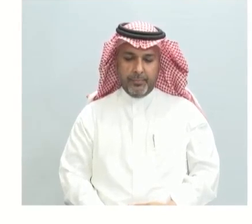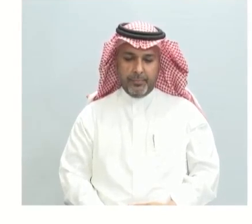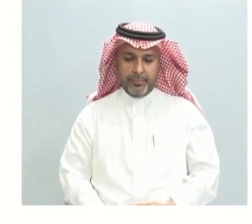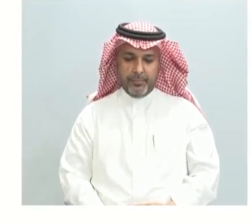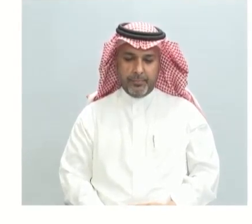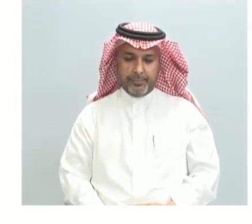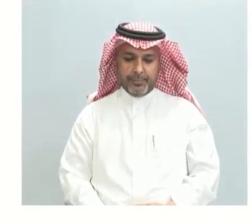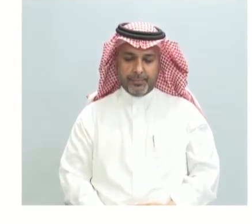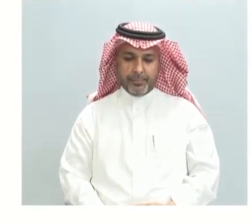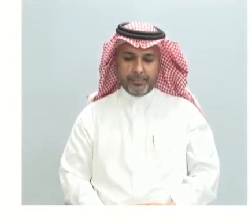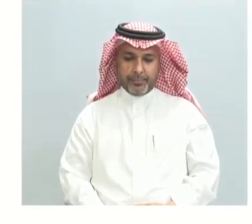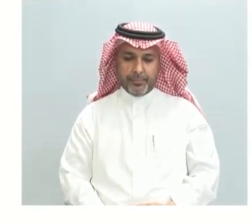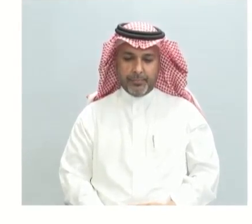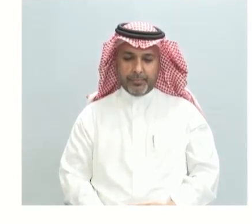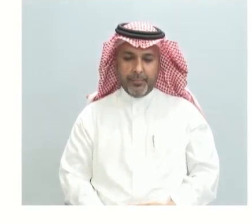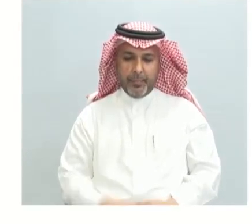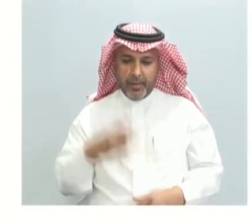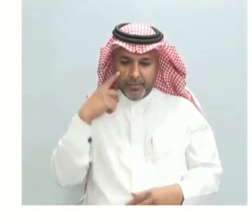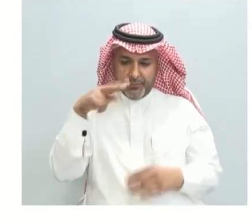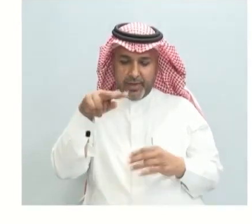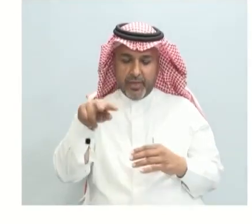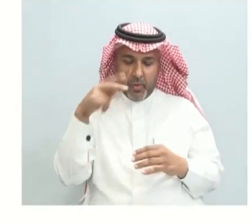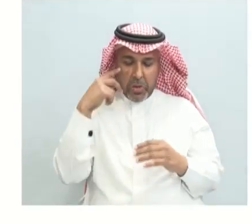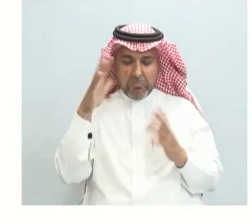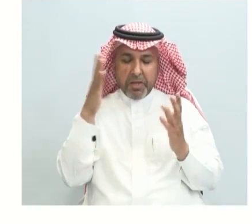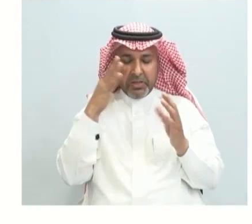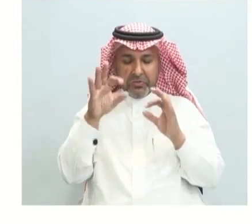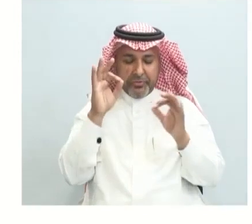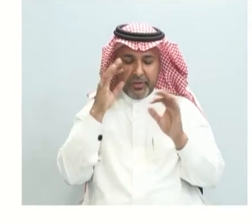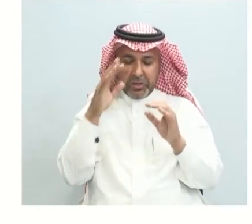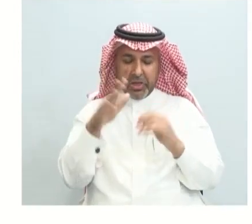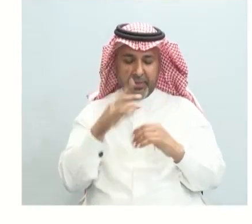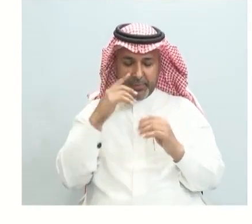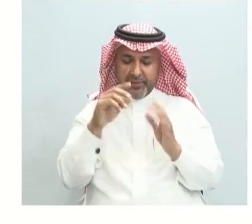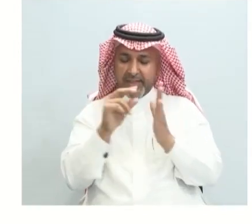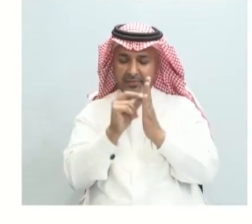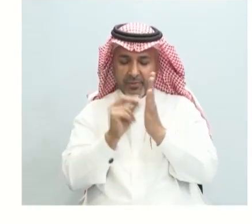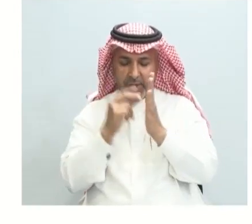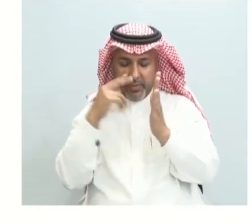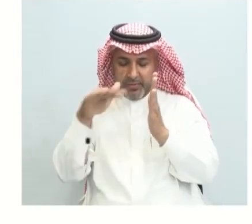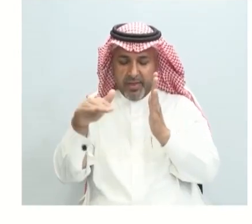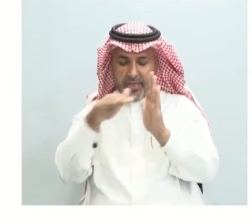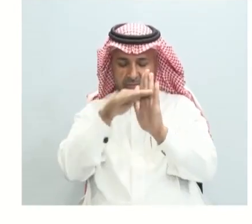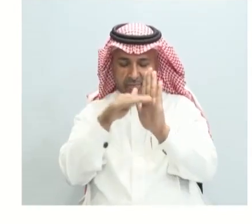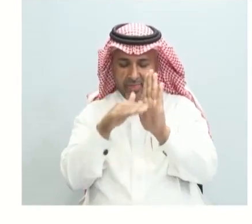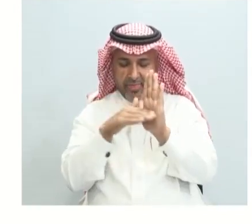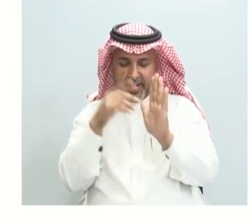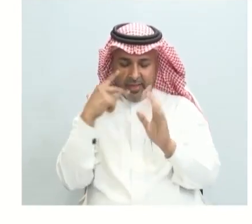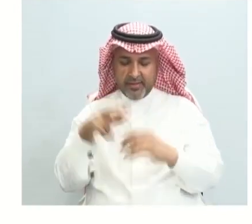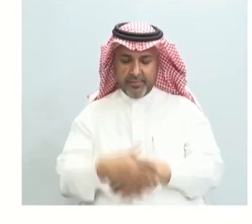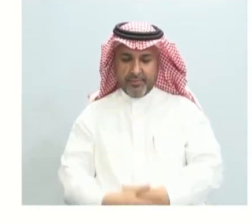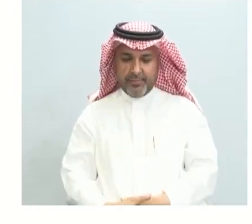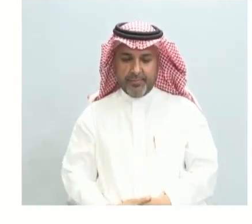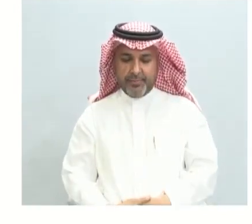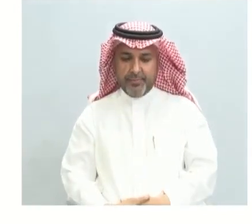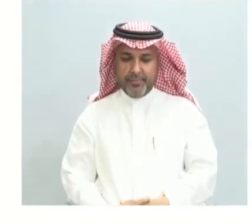اخدم هذا القانون ويصلح هذا القانون طالما انك انت يعني كان عندك انت اي مثلث سواء حاد الزوايا او منفرج